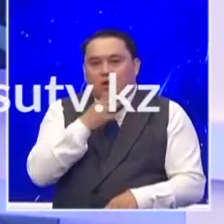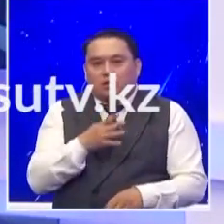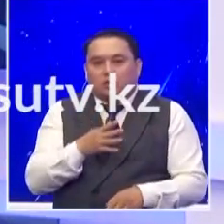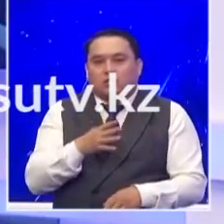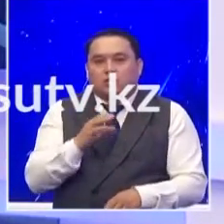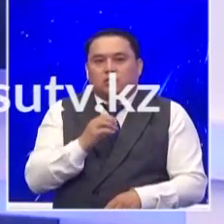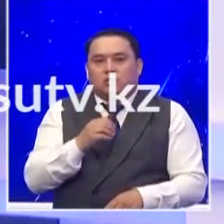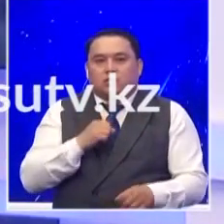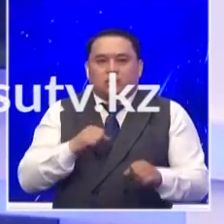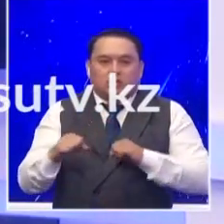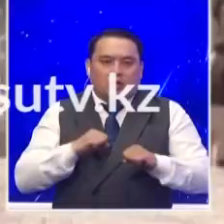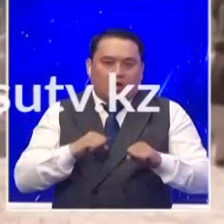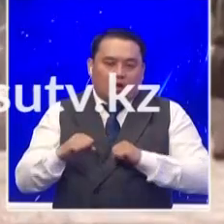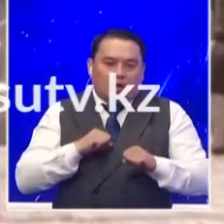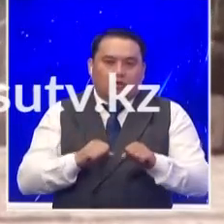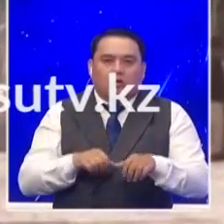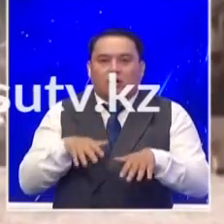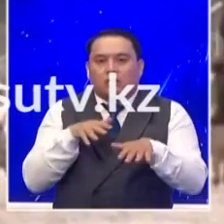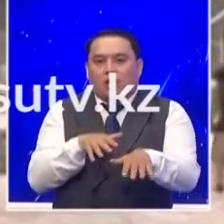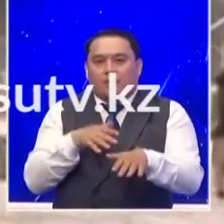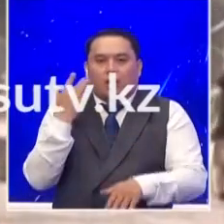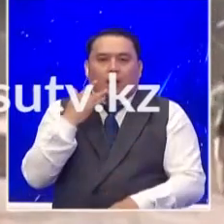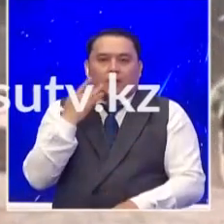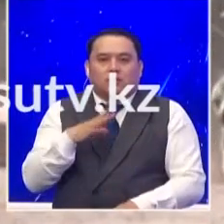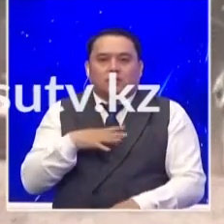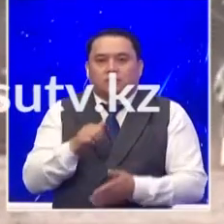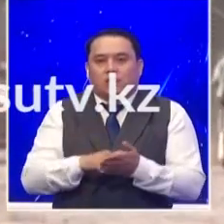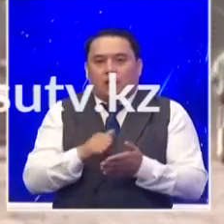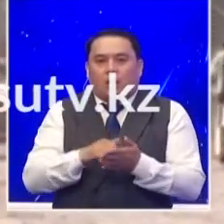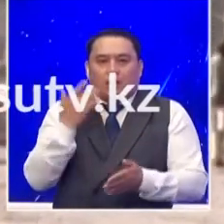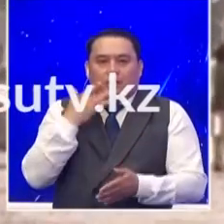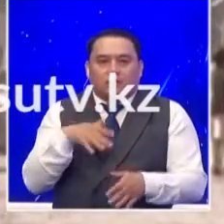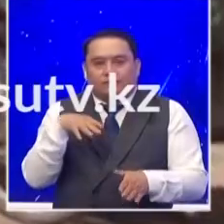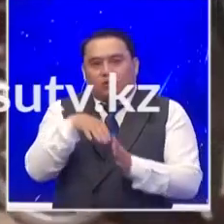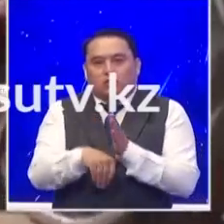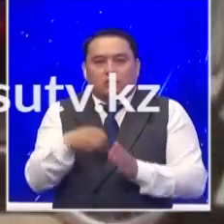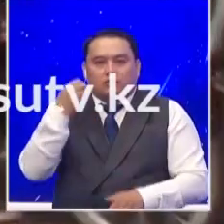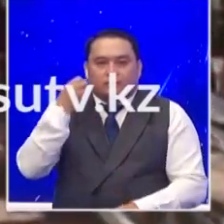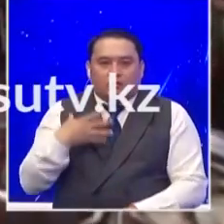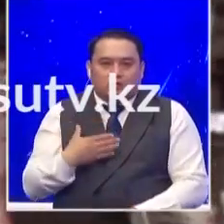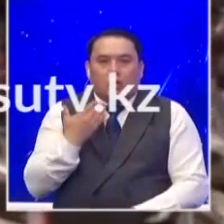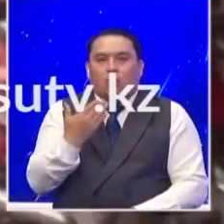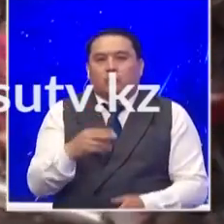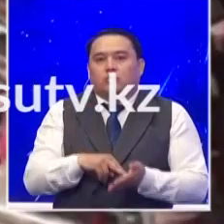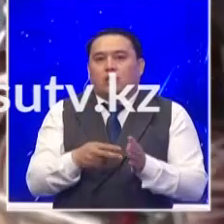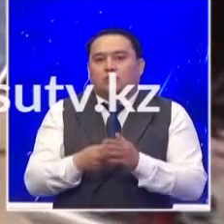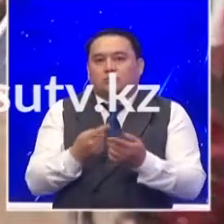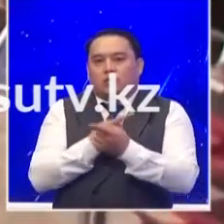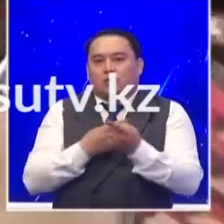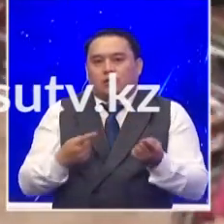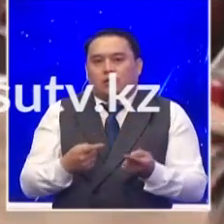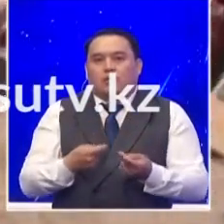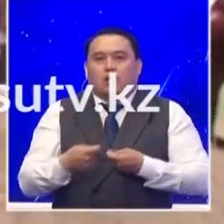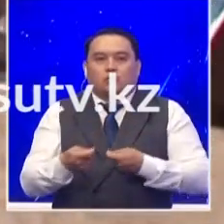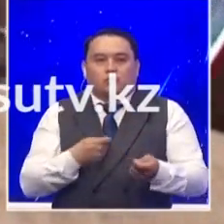со дня серии террористических атак в США, которые стали причиной американского вторжения в Афганистан. Об этих планах заявил